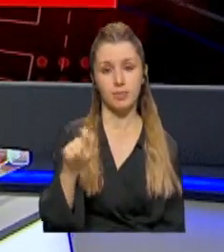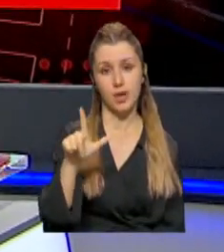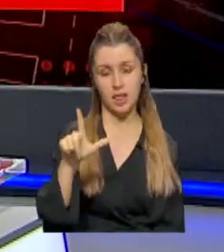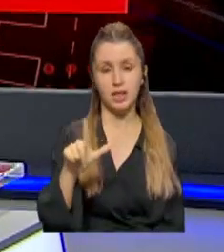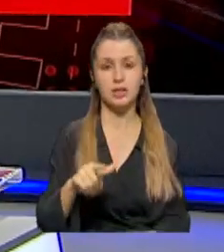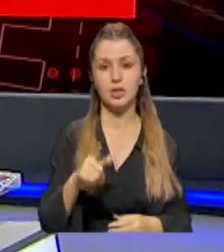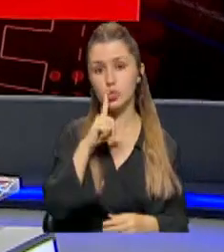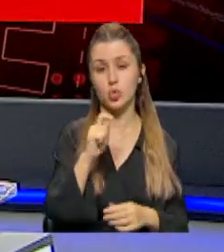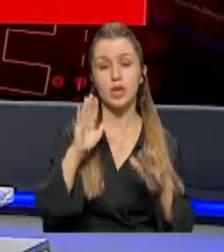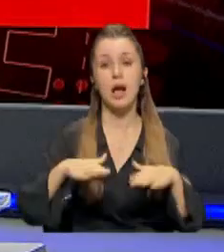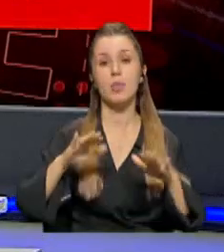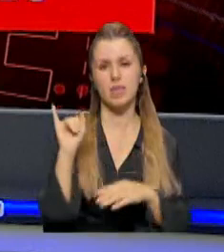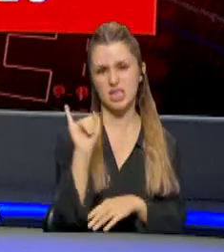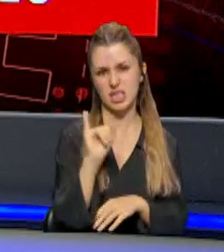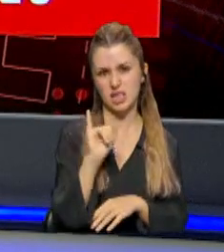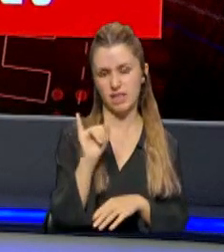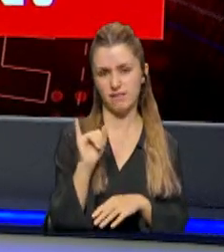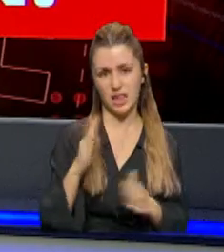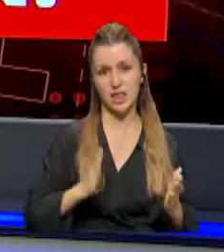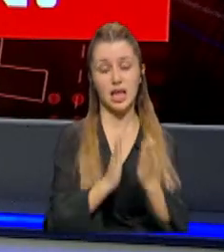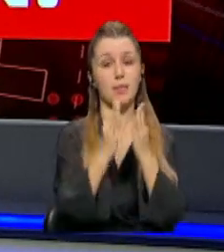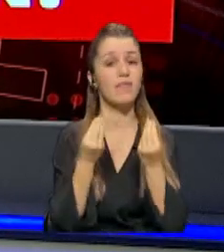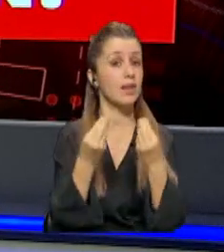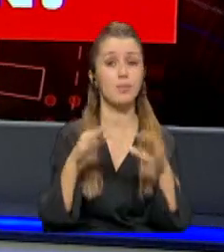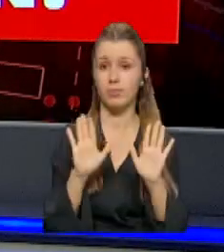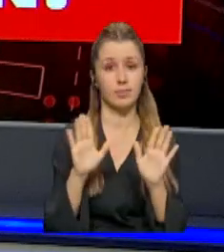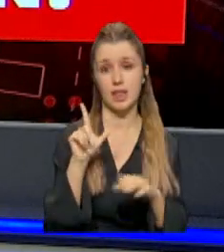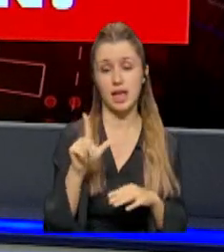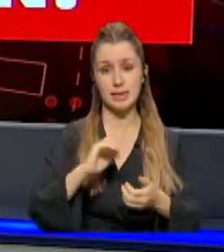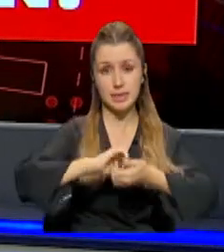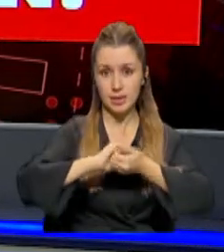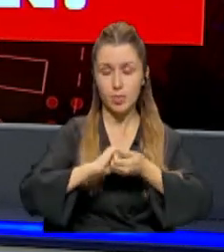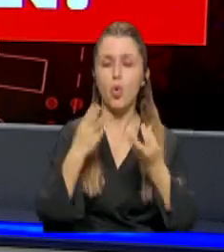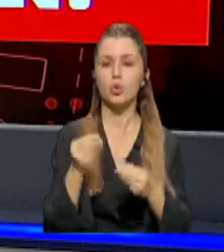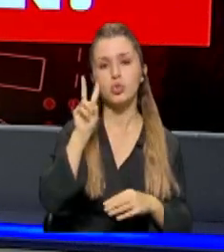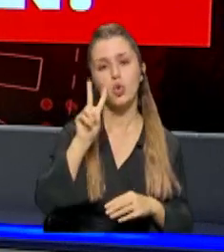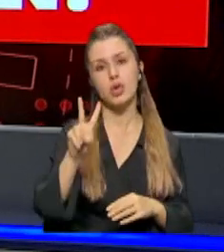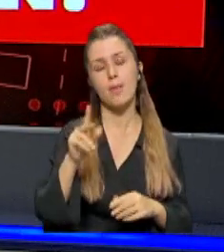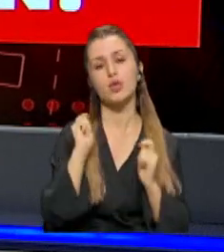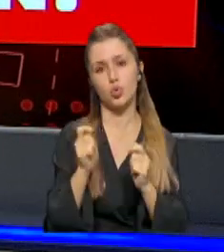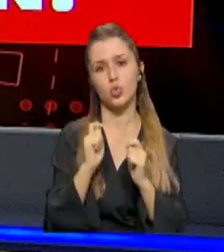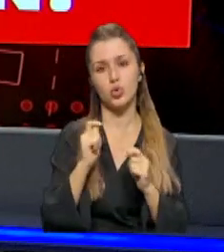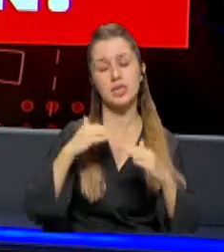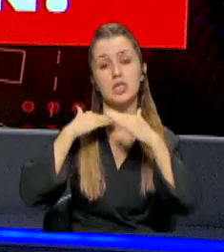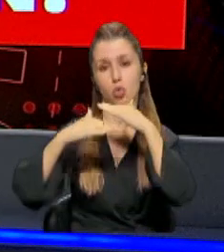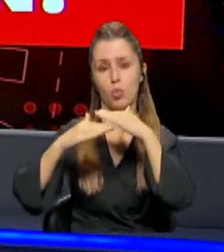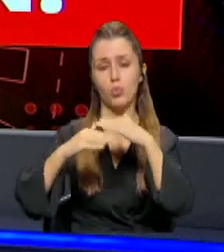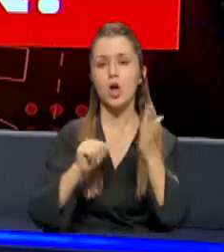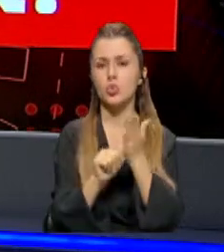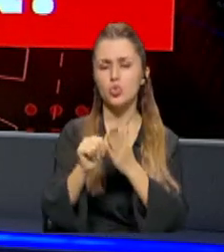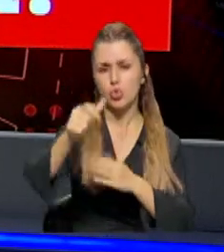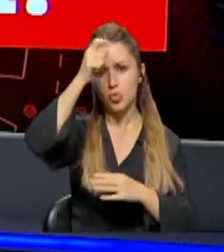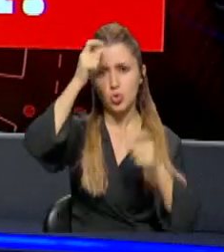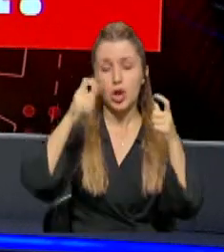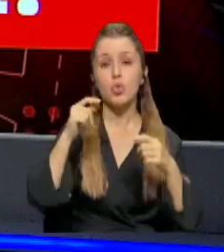sözde kalmamalı, cılız bir şekilde tepki verilmemeli, samimi olduğunuzu göstermek zorundasınız kamuoyuna. Tüm Türkiye'ye